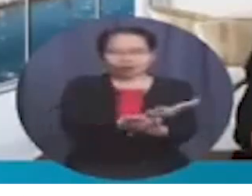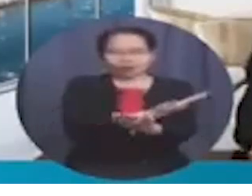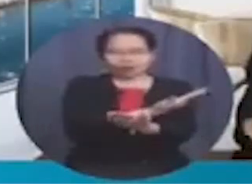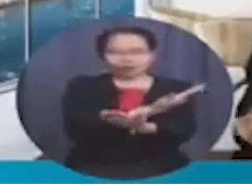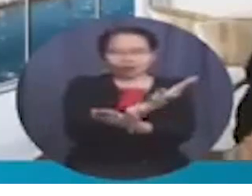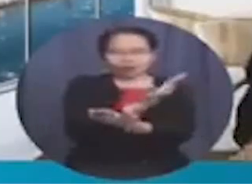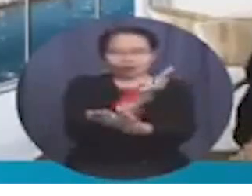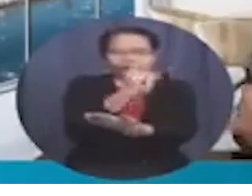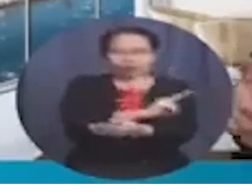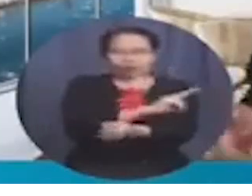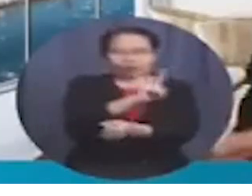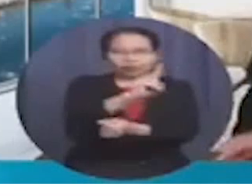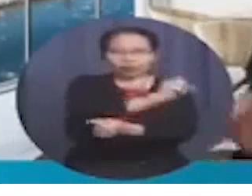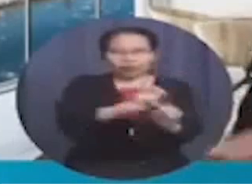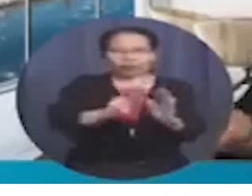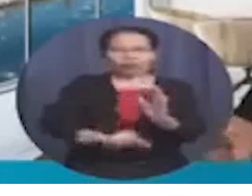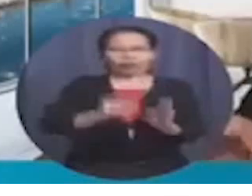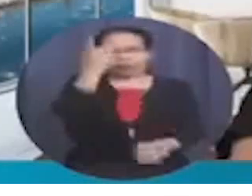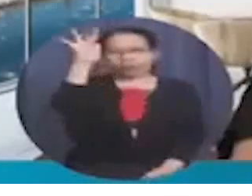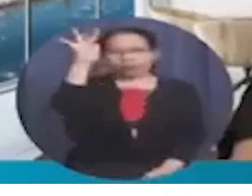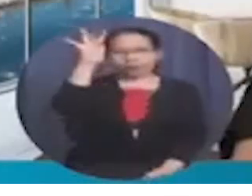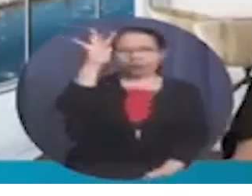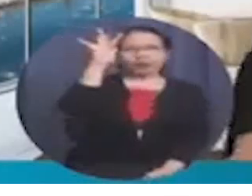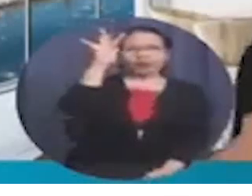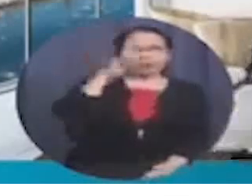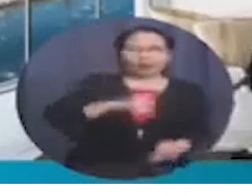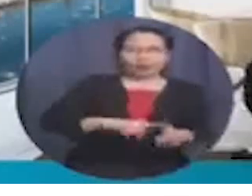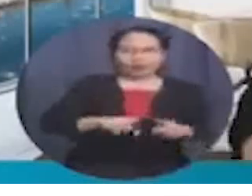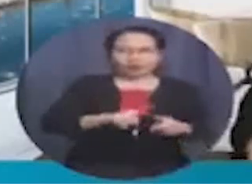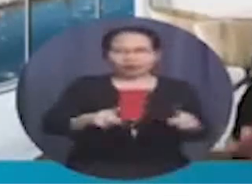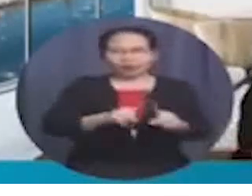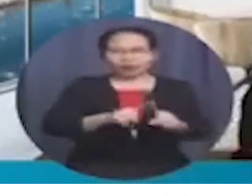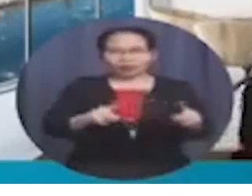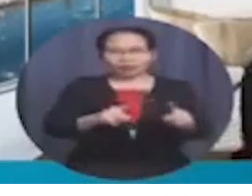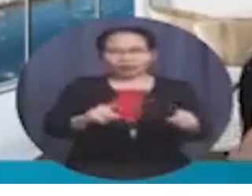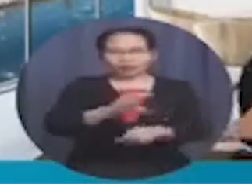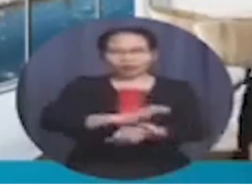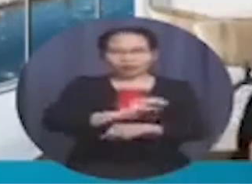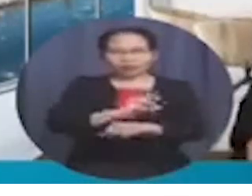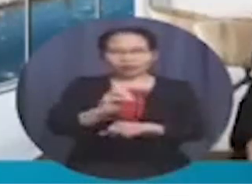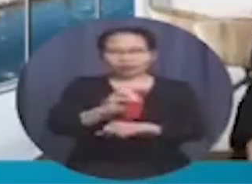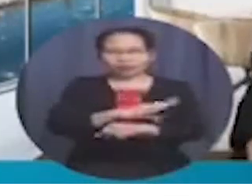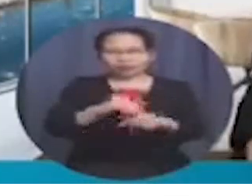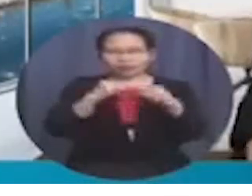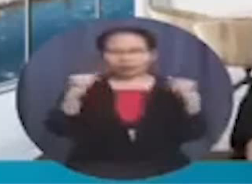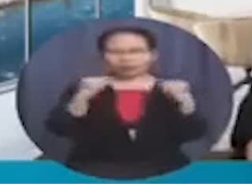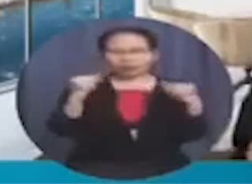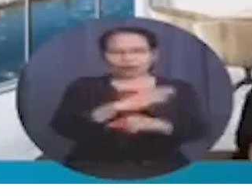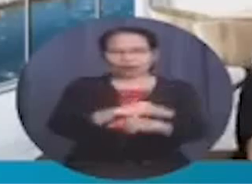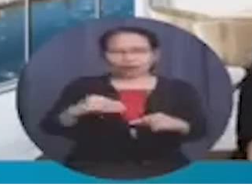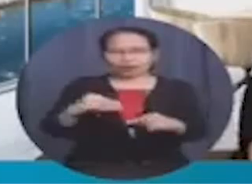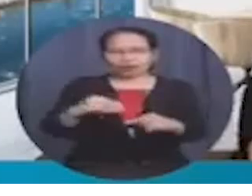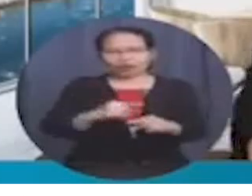in universal salvation. Genius. Eh, iba-ibang pastorado, Iglesia ni Manalo, mga ano ng pare, mga